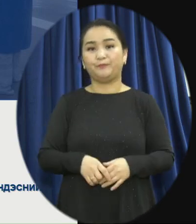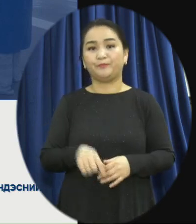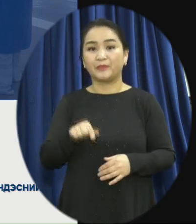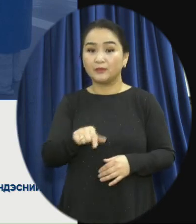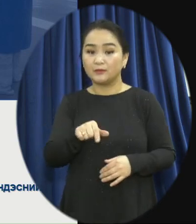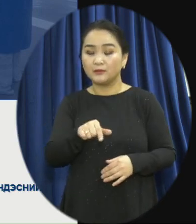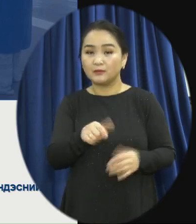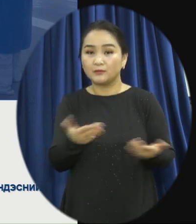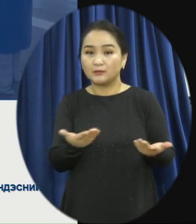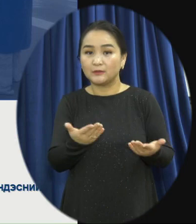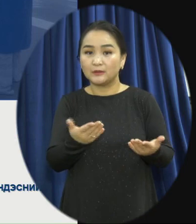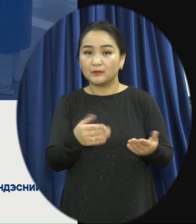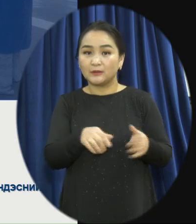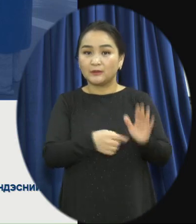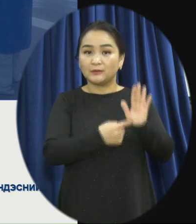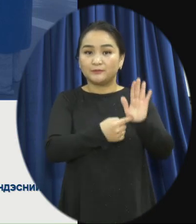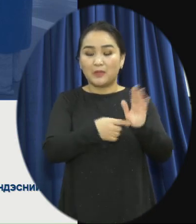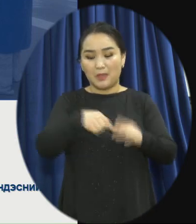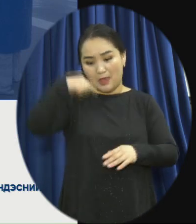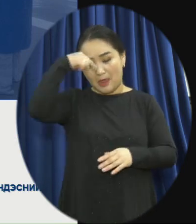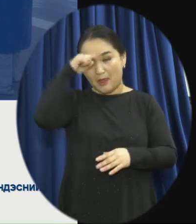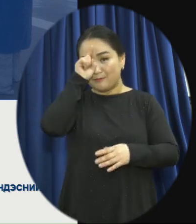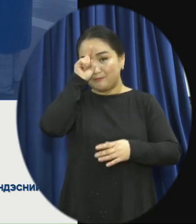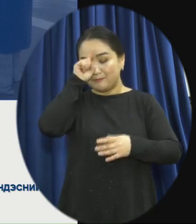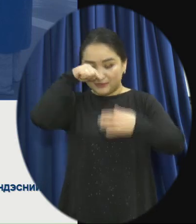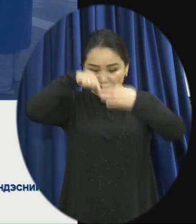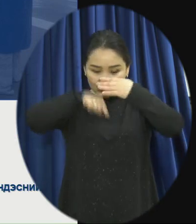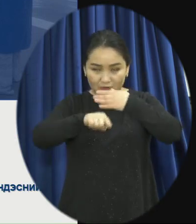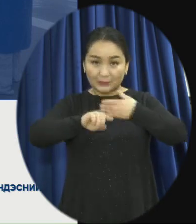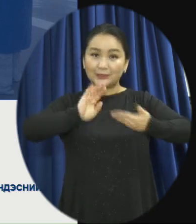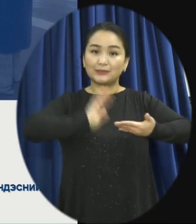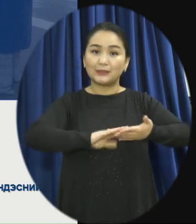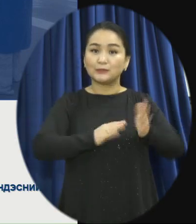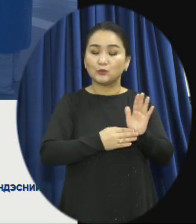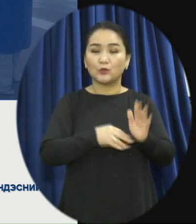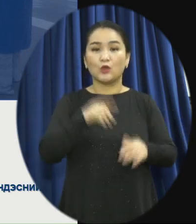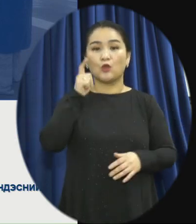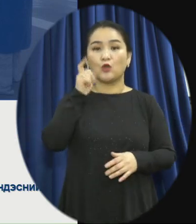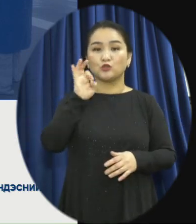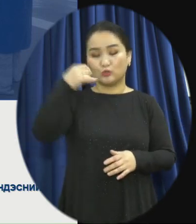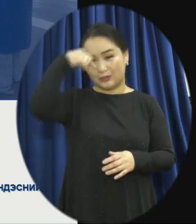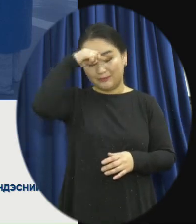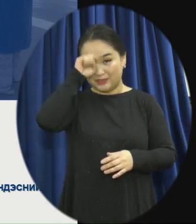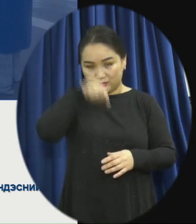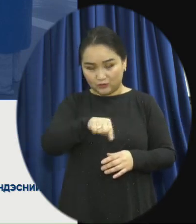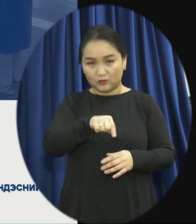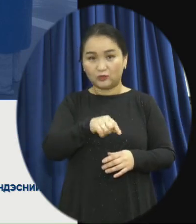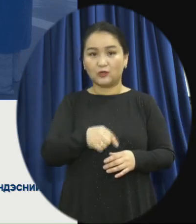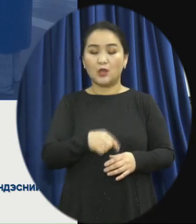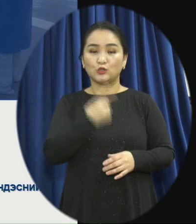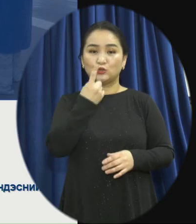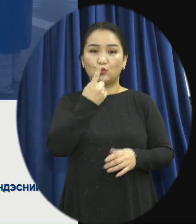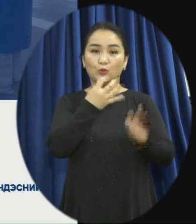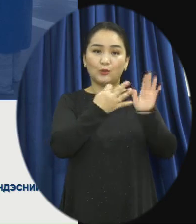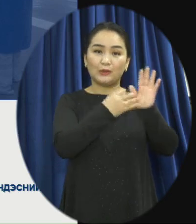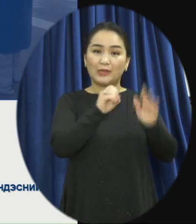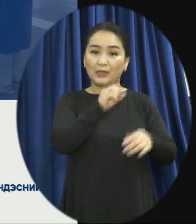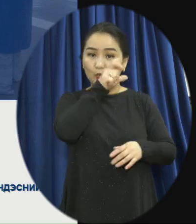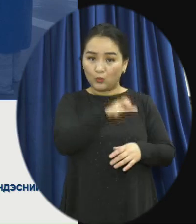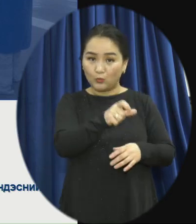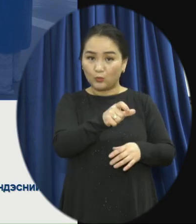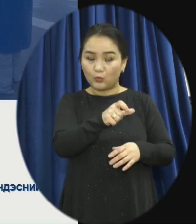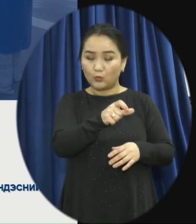бол эмнэлгээр нь задалж танилцуулбал халдвар түвшин судлалын үндэсний төвд 180 хүн эмчлэгдэж